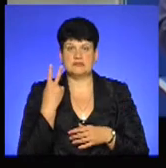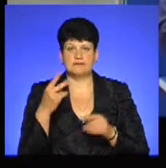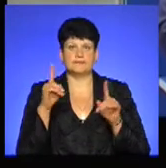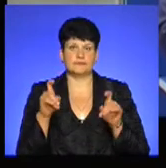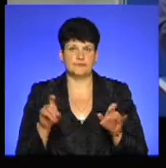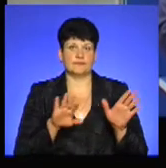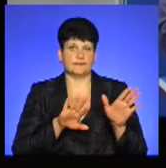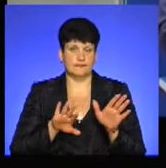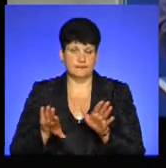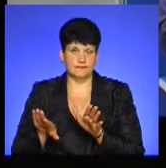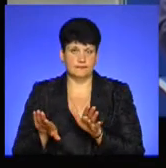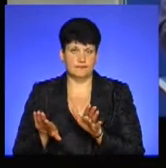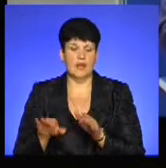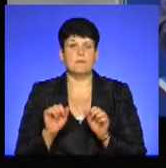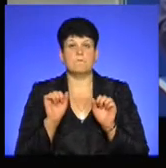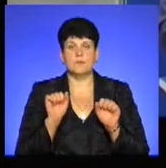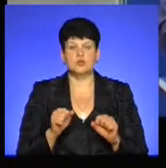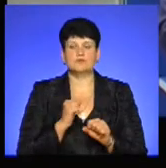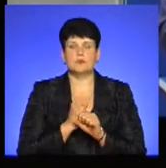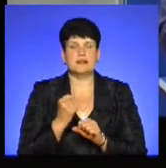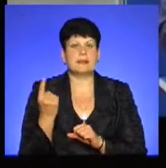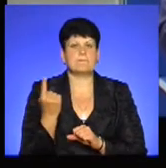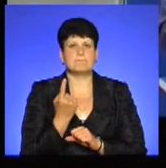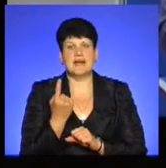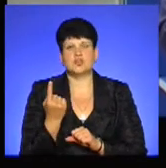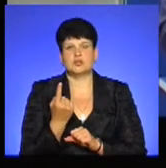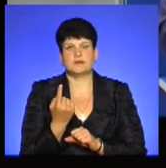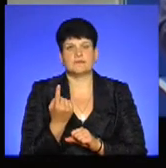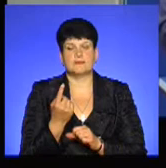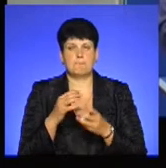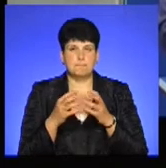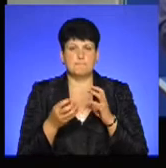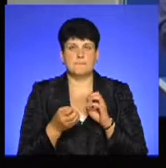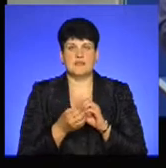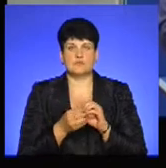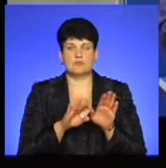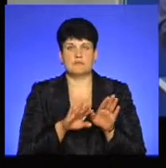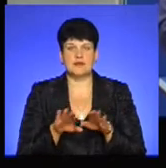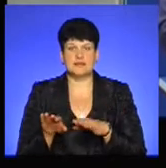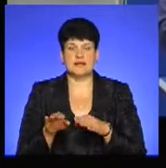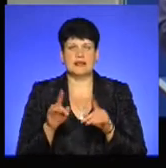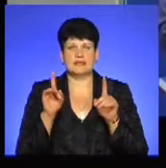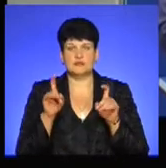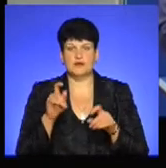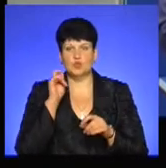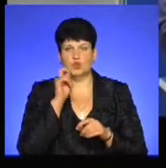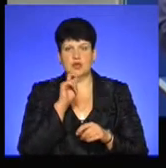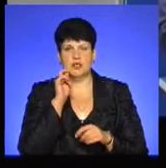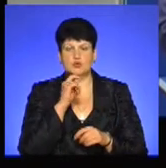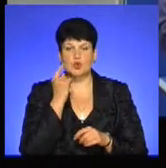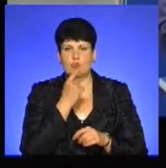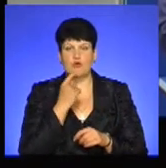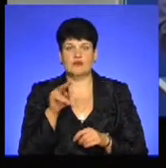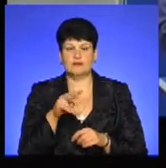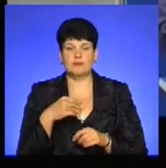ми можемо зробити перші такі підсумки, особливо після тестування з української мови і літератури, бо ми